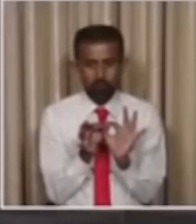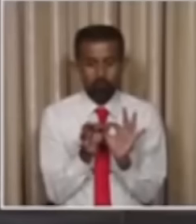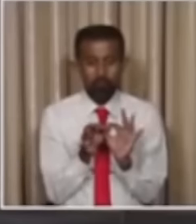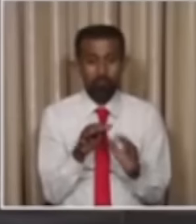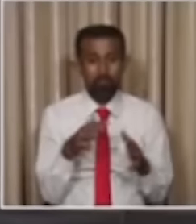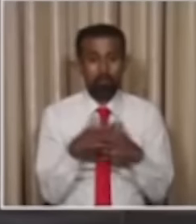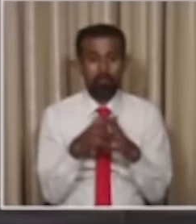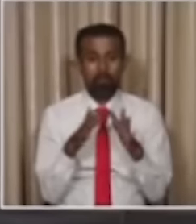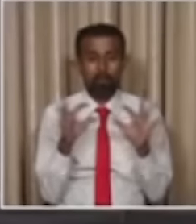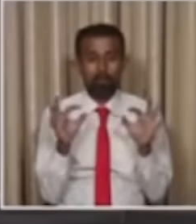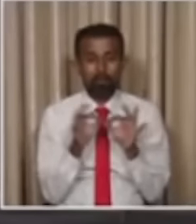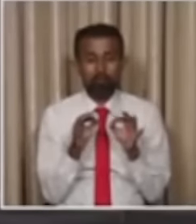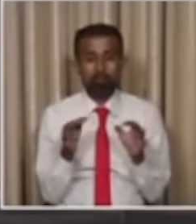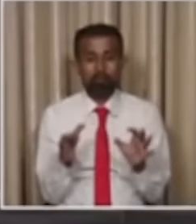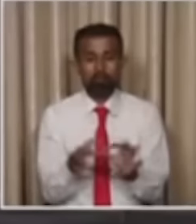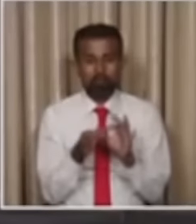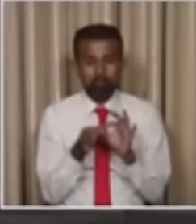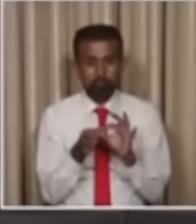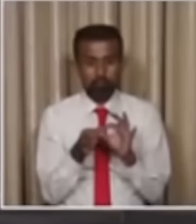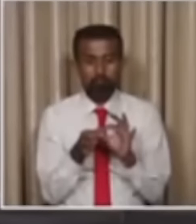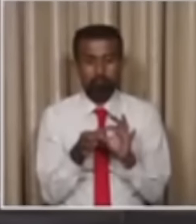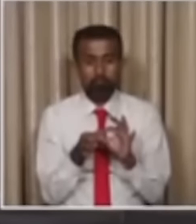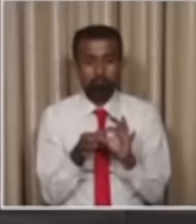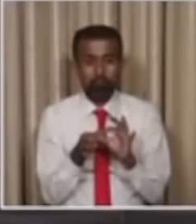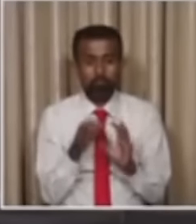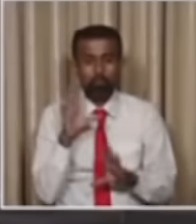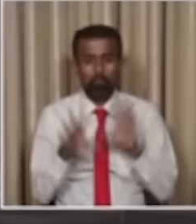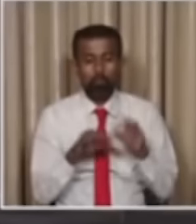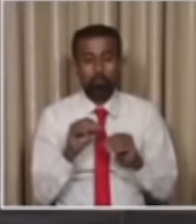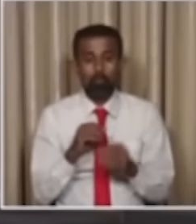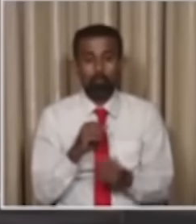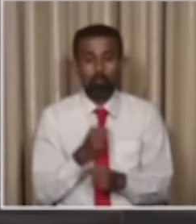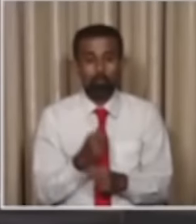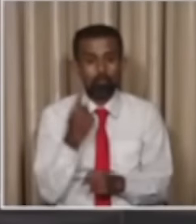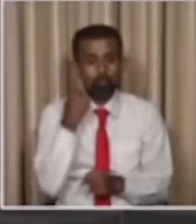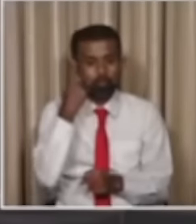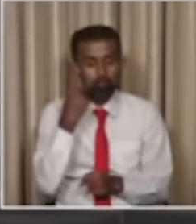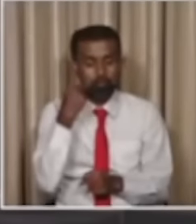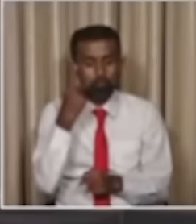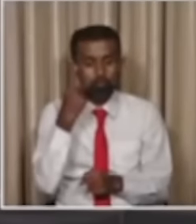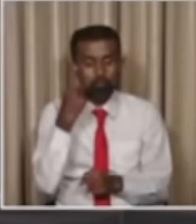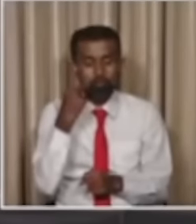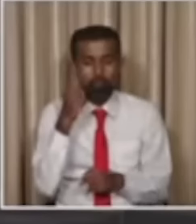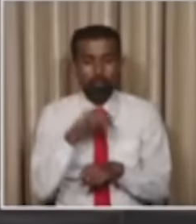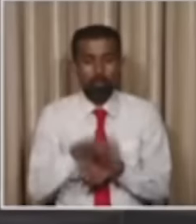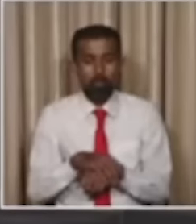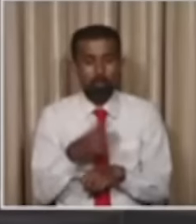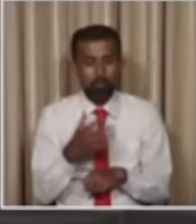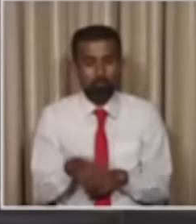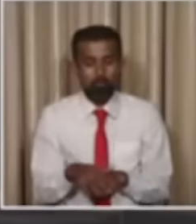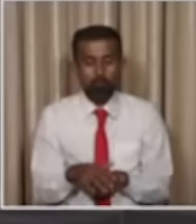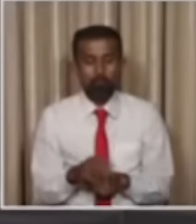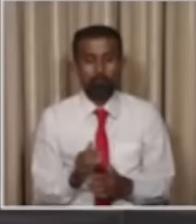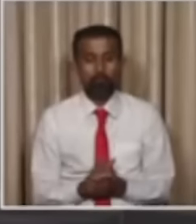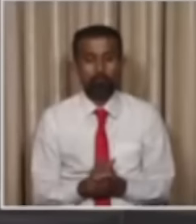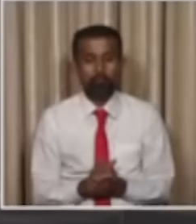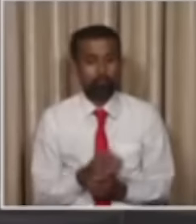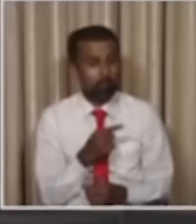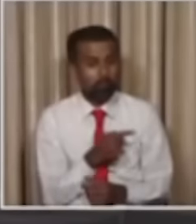මාධ්‍ය ජාලයක් සමග සම්බන්ධ බවට අදාළ තොරතුරු රාජ්‍ය බුද්ධි සේවාව වෙත අනාවරණය වීම මත